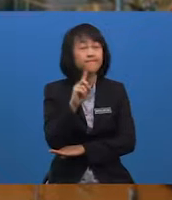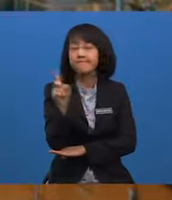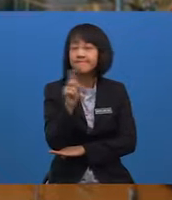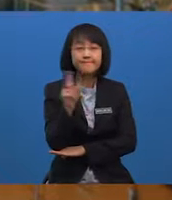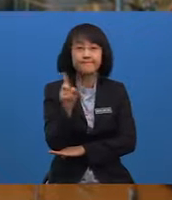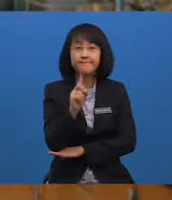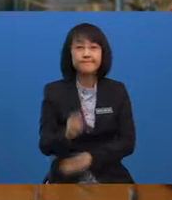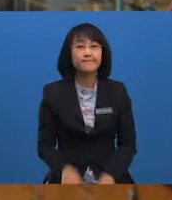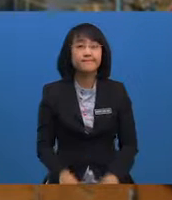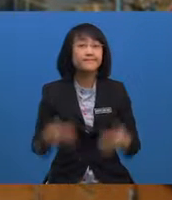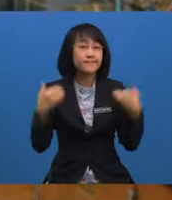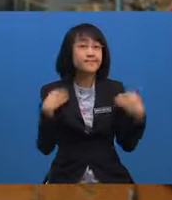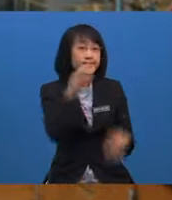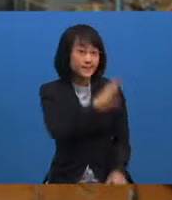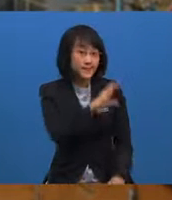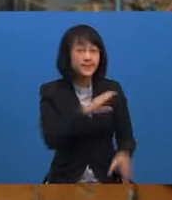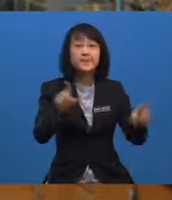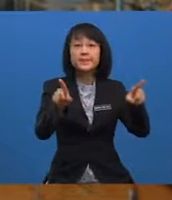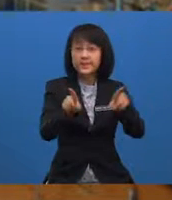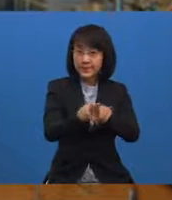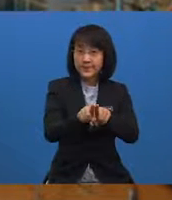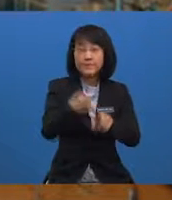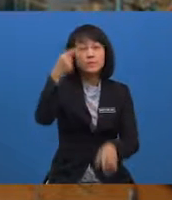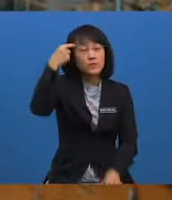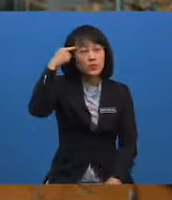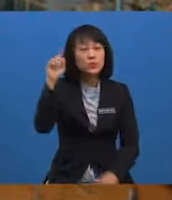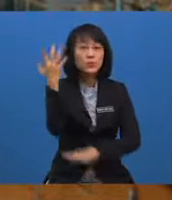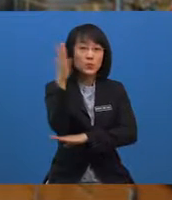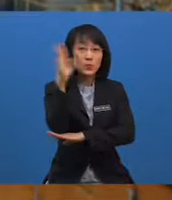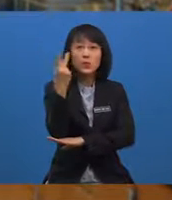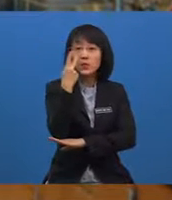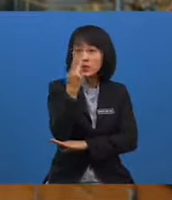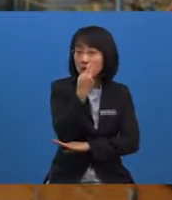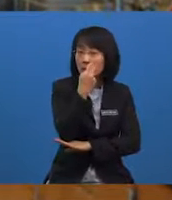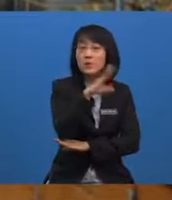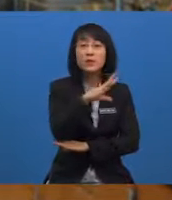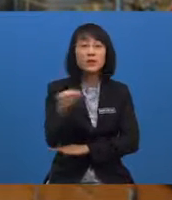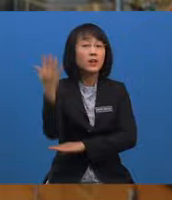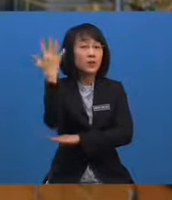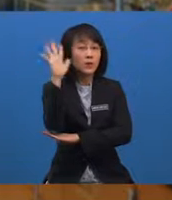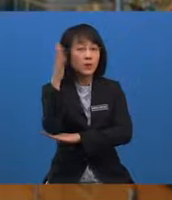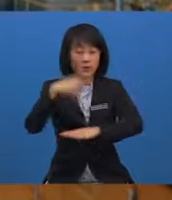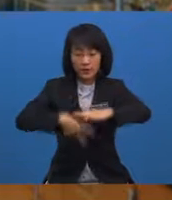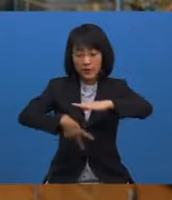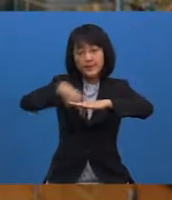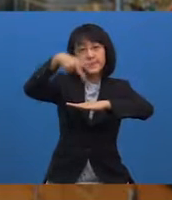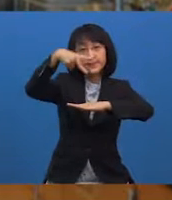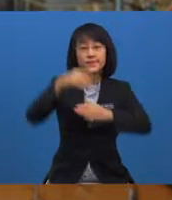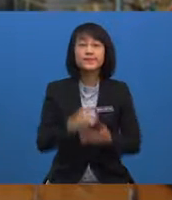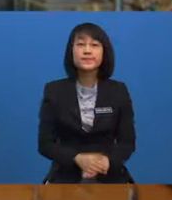Tidak. Terdapat ciri yang sama bagi pokok keembung dan pokok pandan. Mari